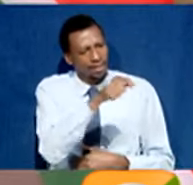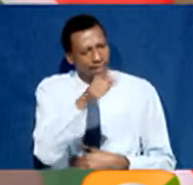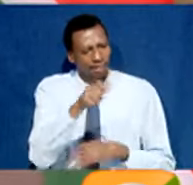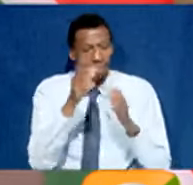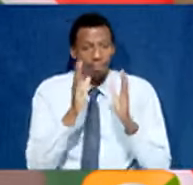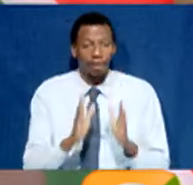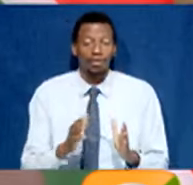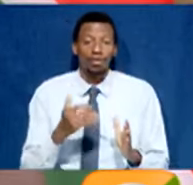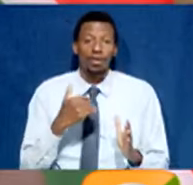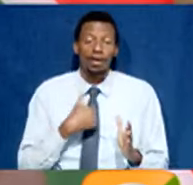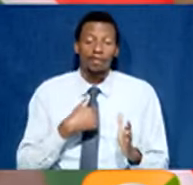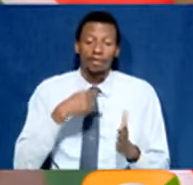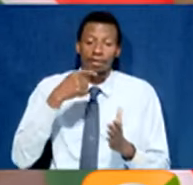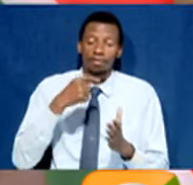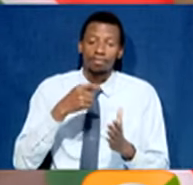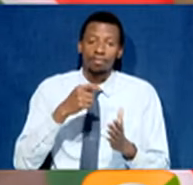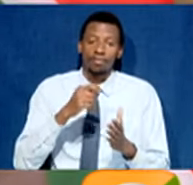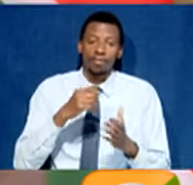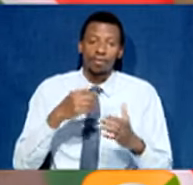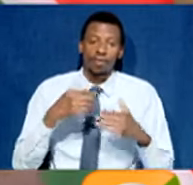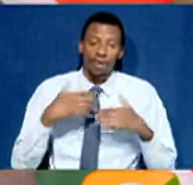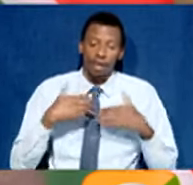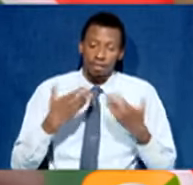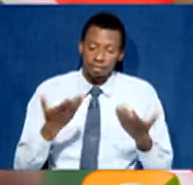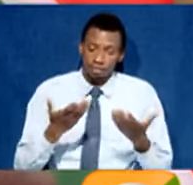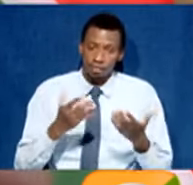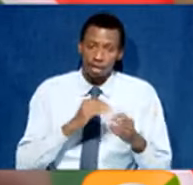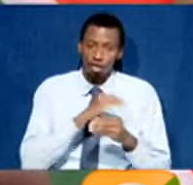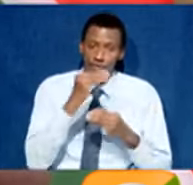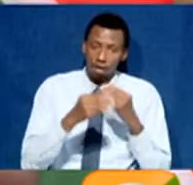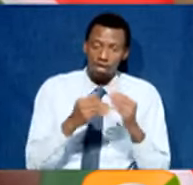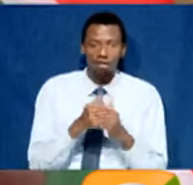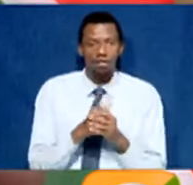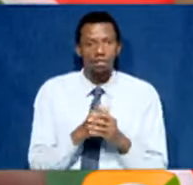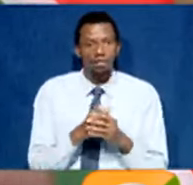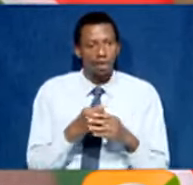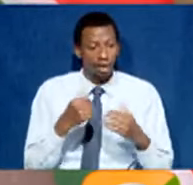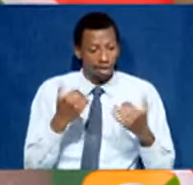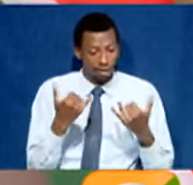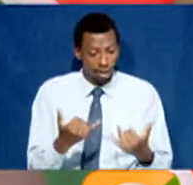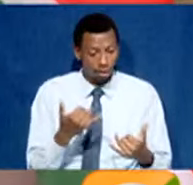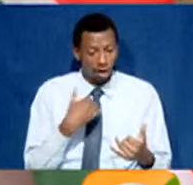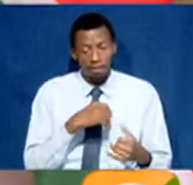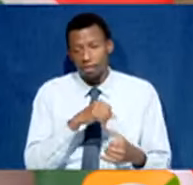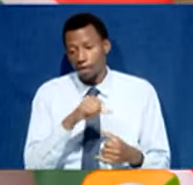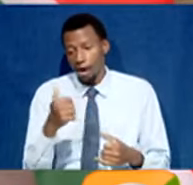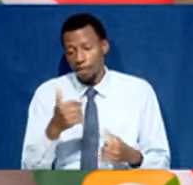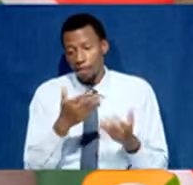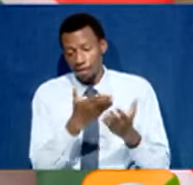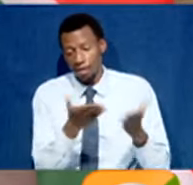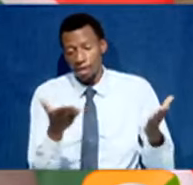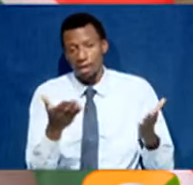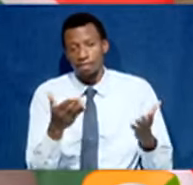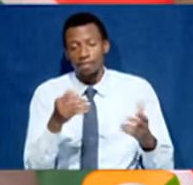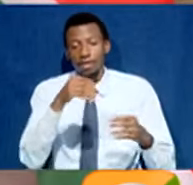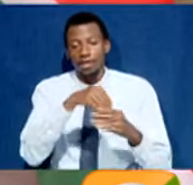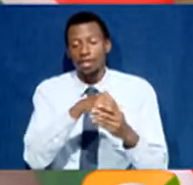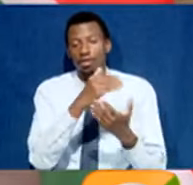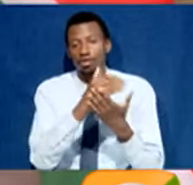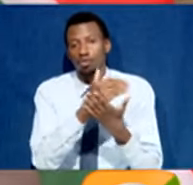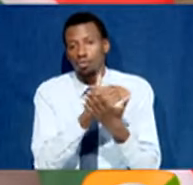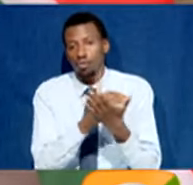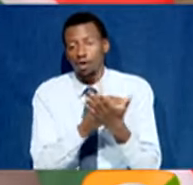na takwimu ni Wakenya wangapi? Na wale tayari tuko na wale ambao tu wako katika program hii yetu ya